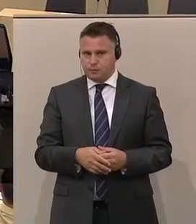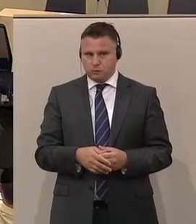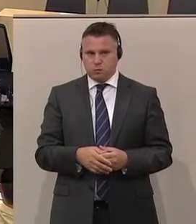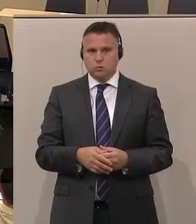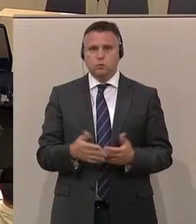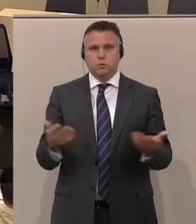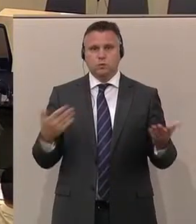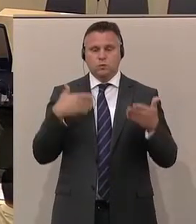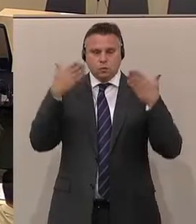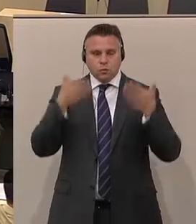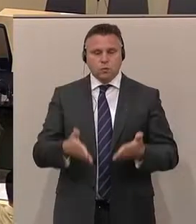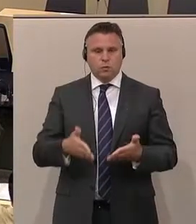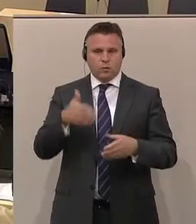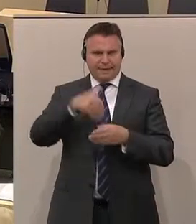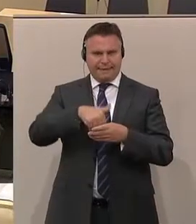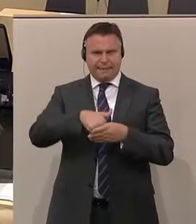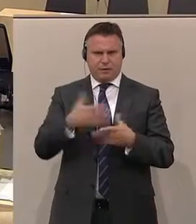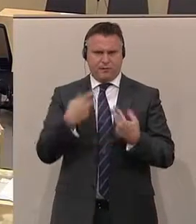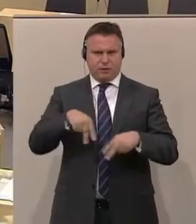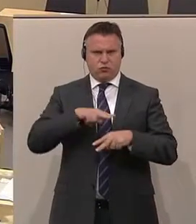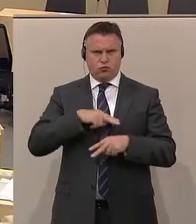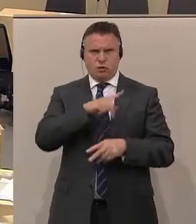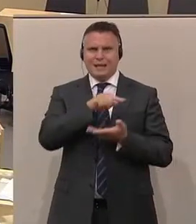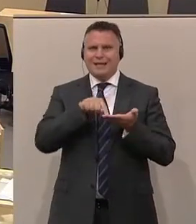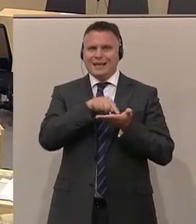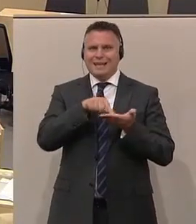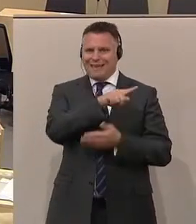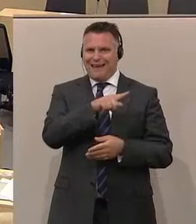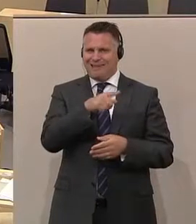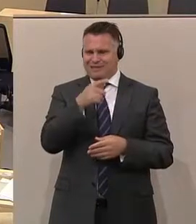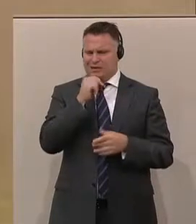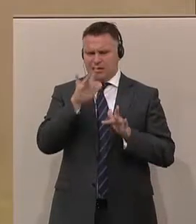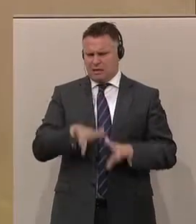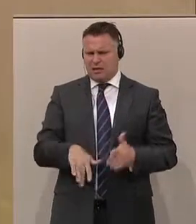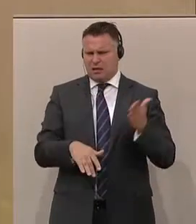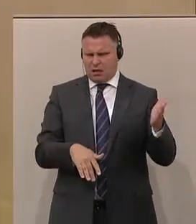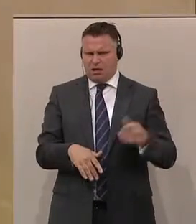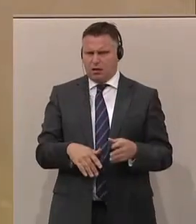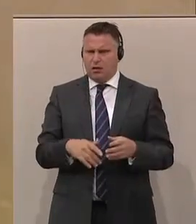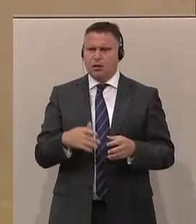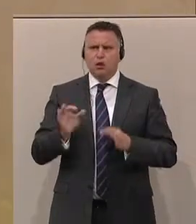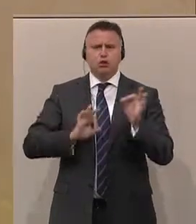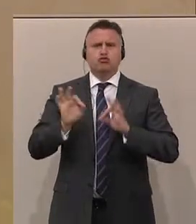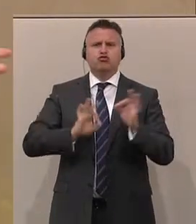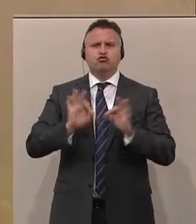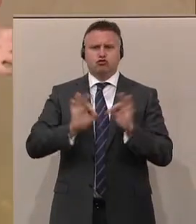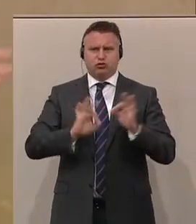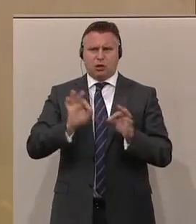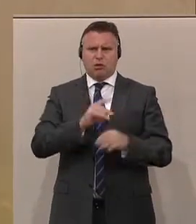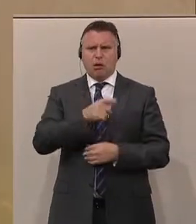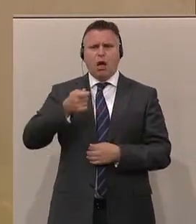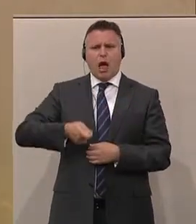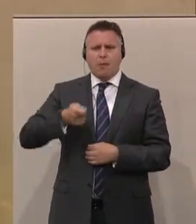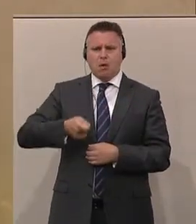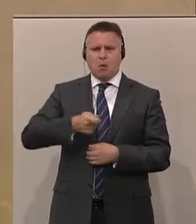Und jetzt ein Wort Robert Luger von der FPÖ. Vor dem Herrn Kern, der jetzt abwesend ist, der ja mittlerweile laut Statistik der Abgeordnete